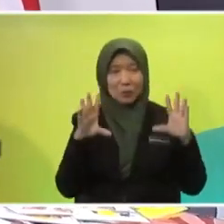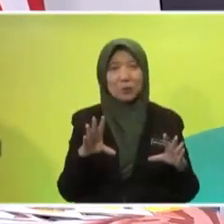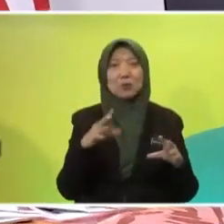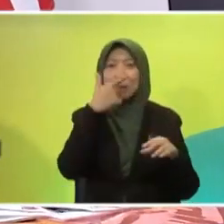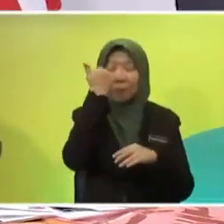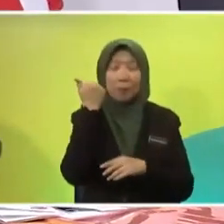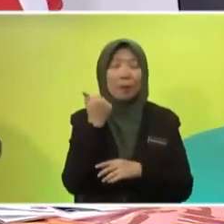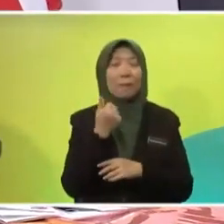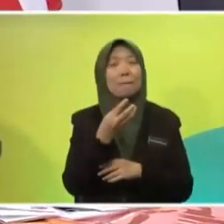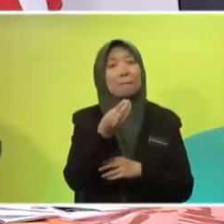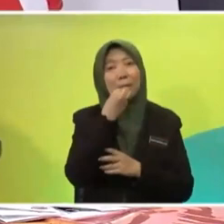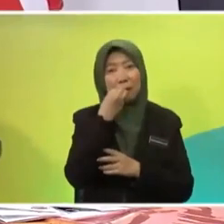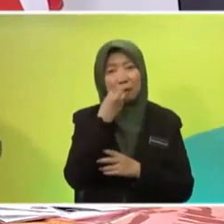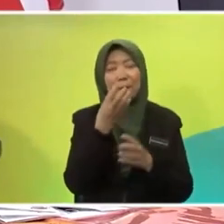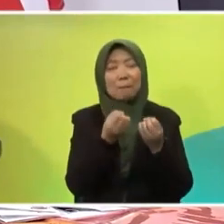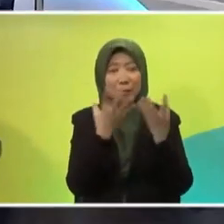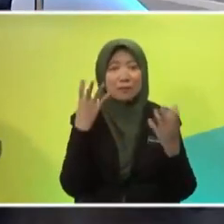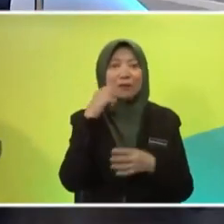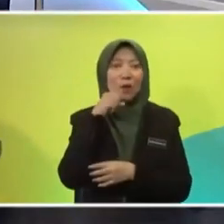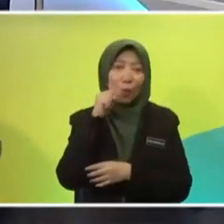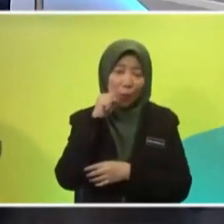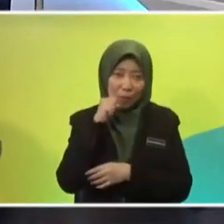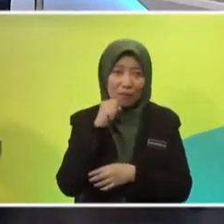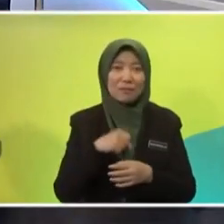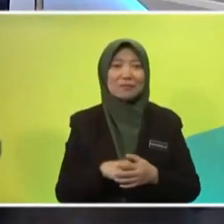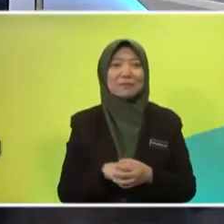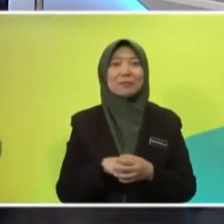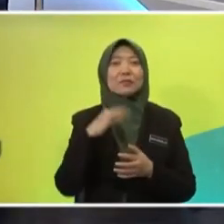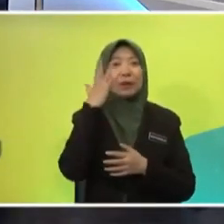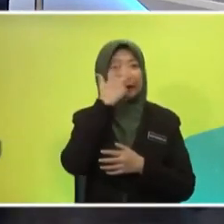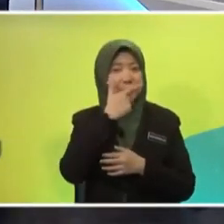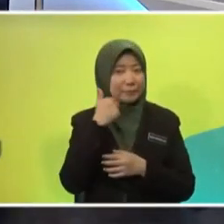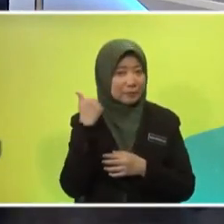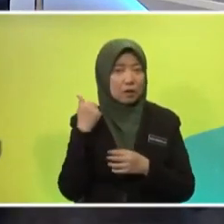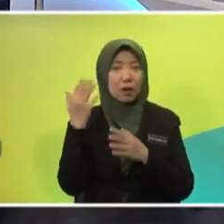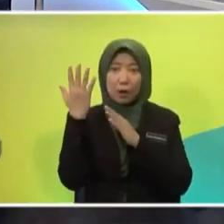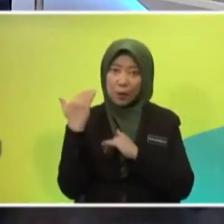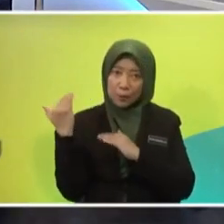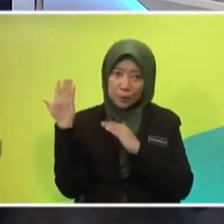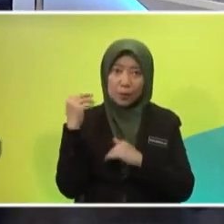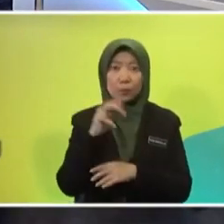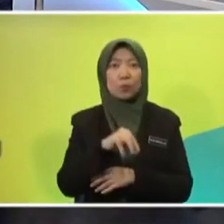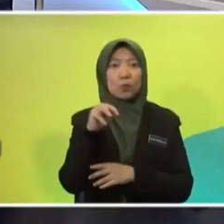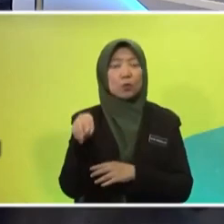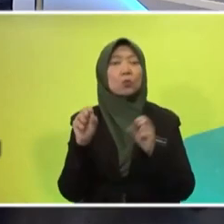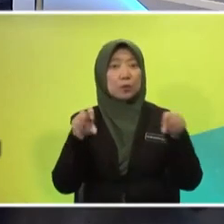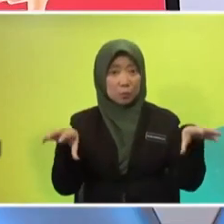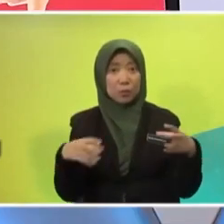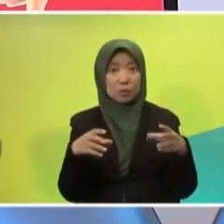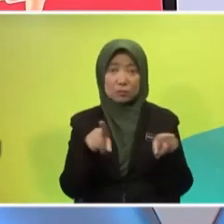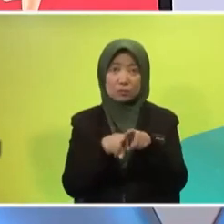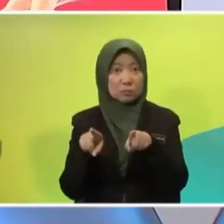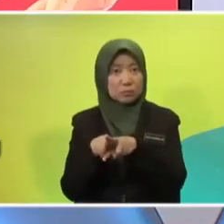tu. Iyalah. Okey, baiklah. Cantik. Cikgu harap murid-murid di rumah boleh membuat aktiviti ini